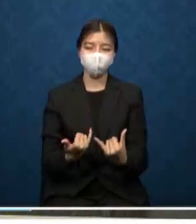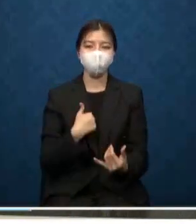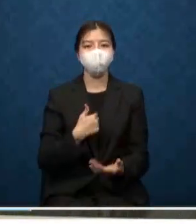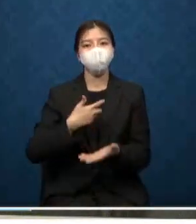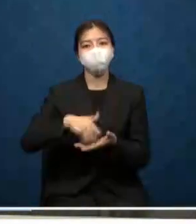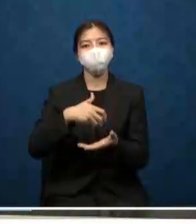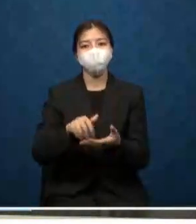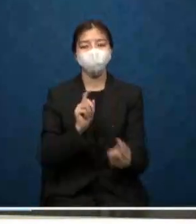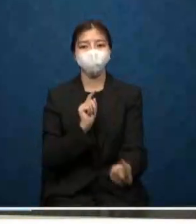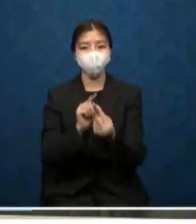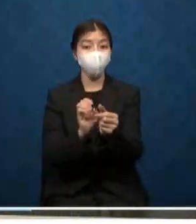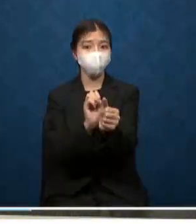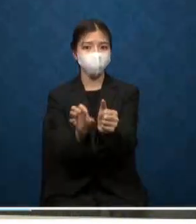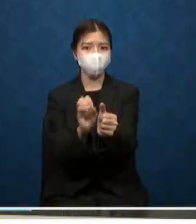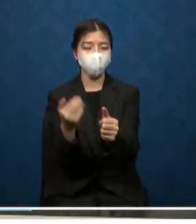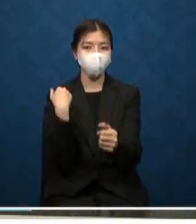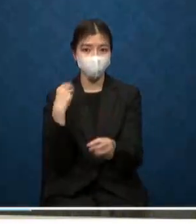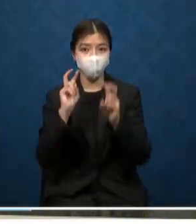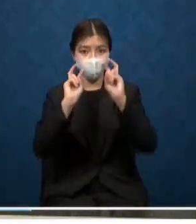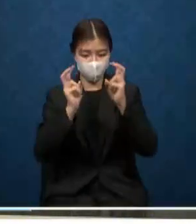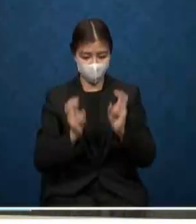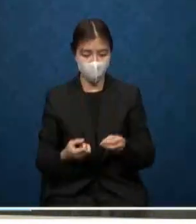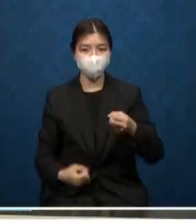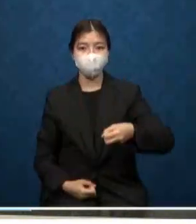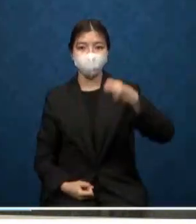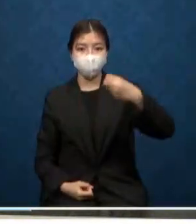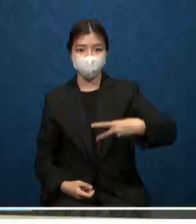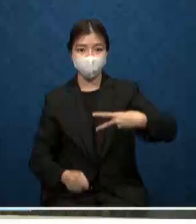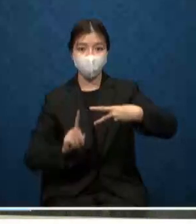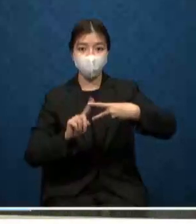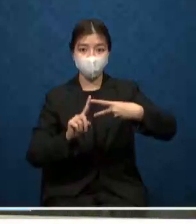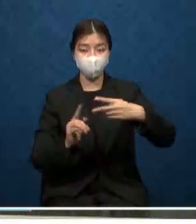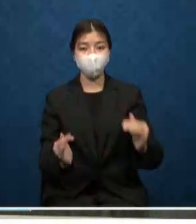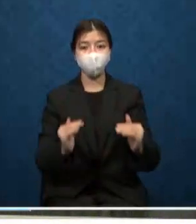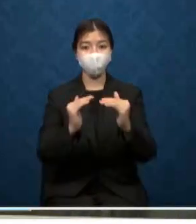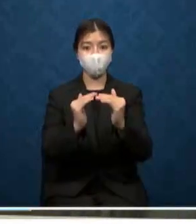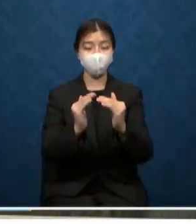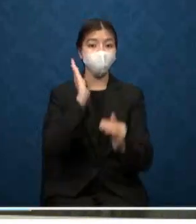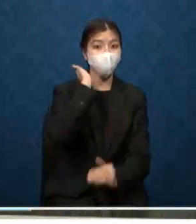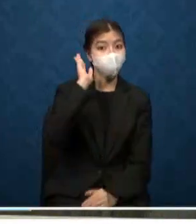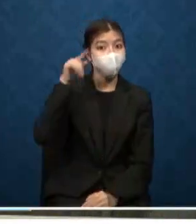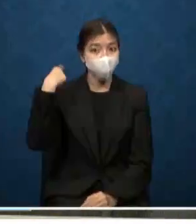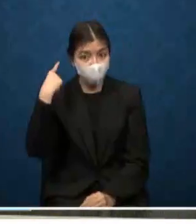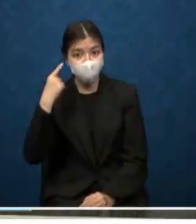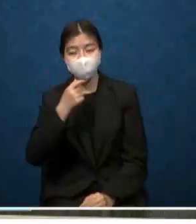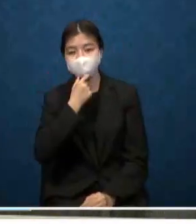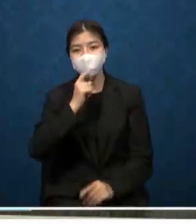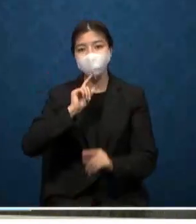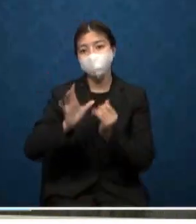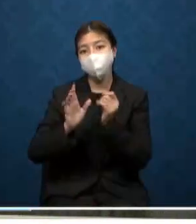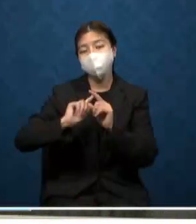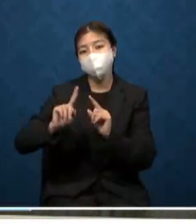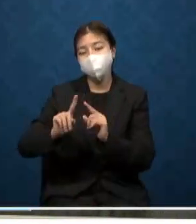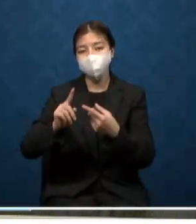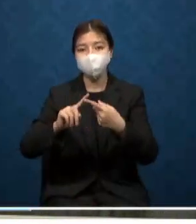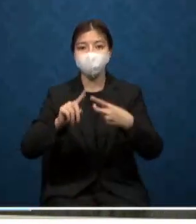จะให้ความเห็นนี้จะแยกเป็น2ประเด็นย่อยก็คือความเสมอภาคทางเพศ1แล้วก็ความเสมอภาคระหว่